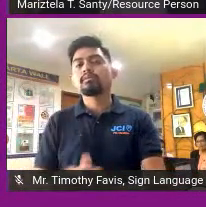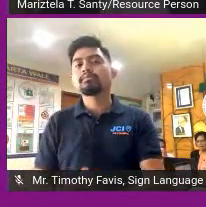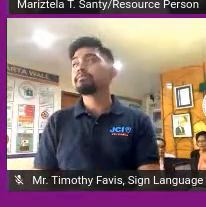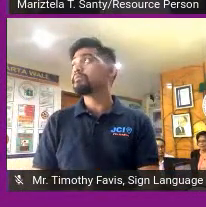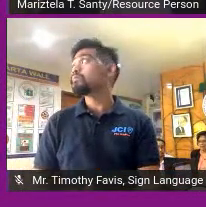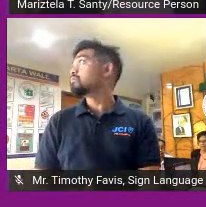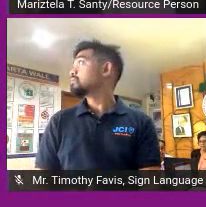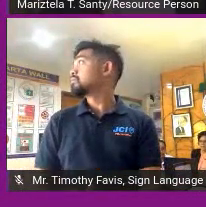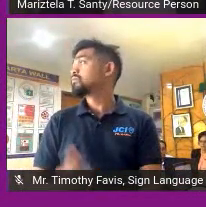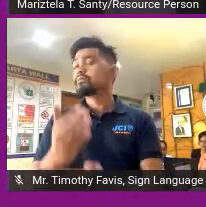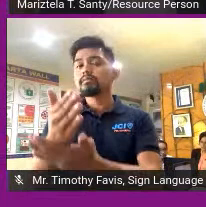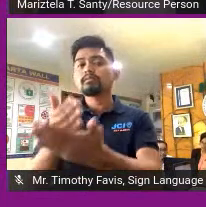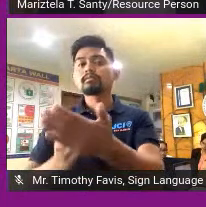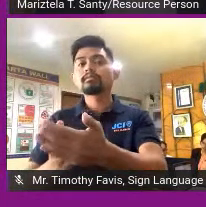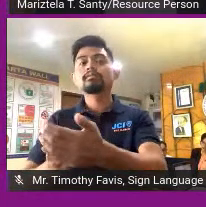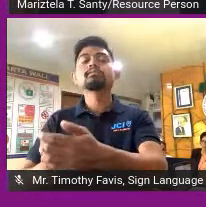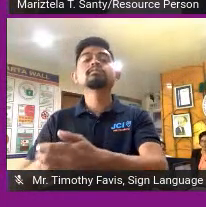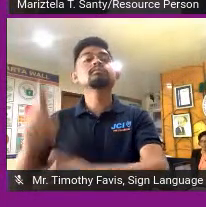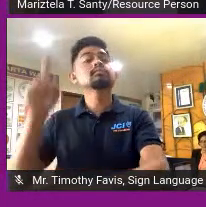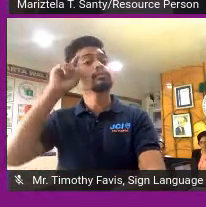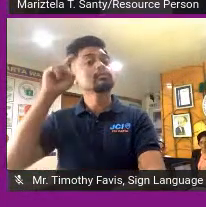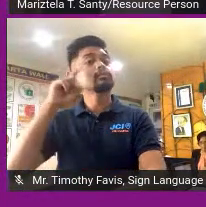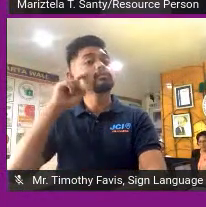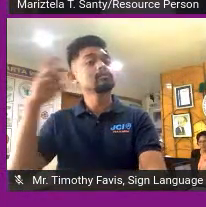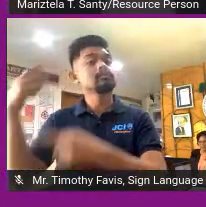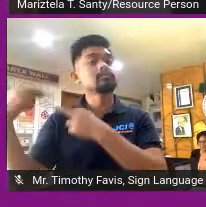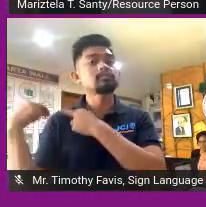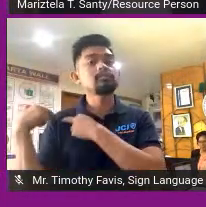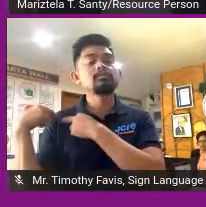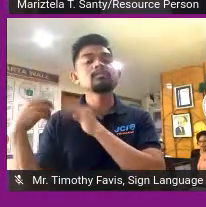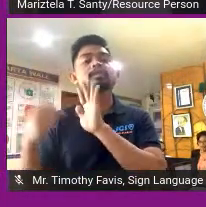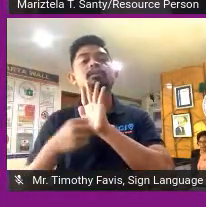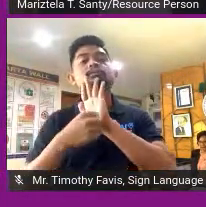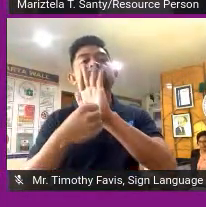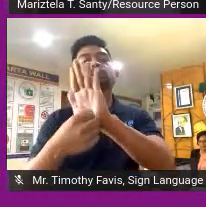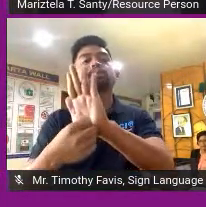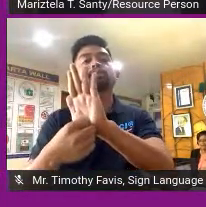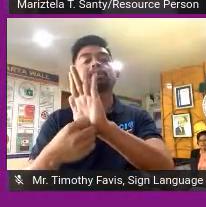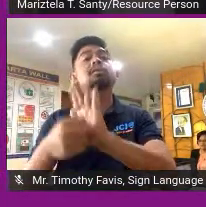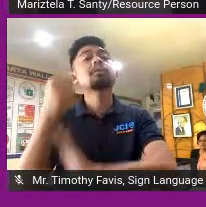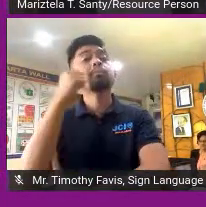some sex roles na talagang pinakita doon na